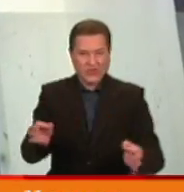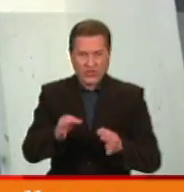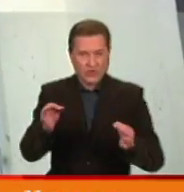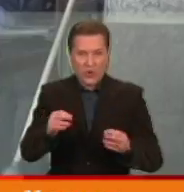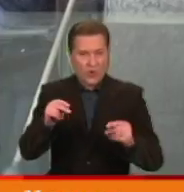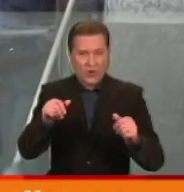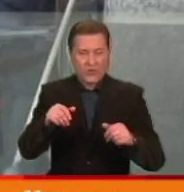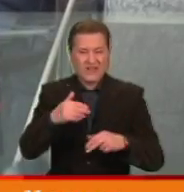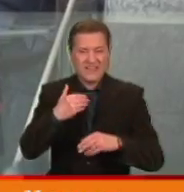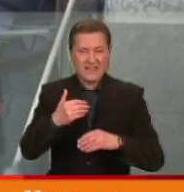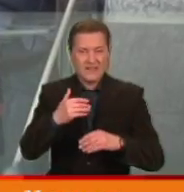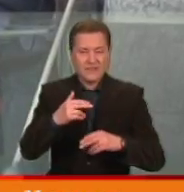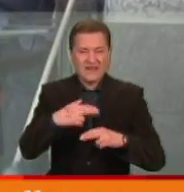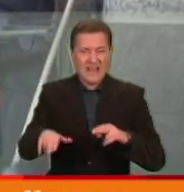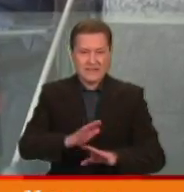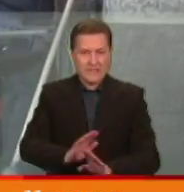не зникло.